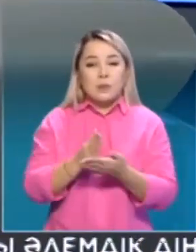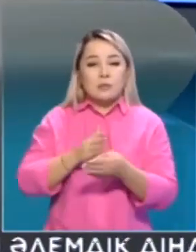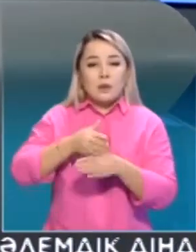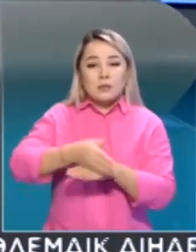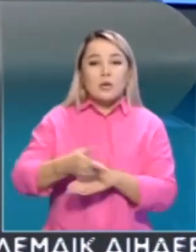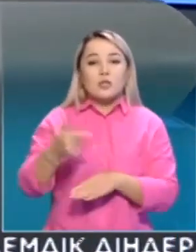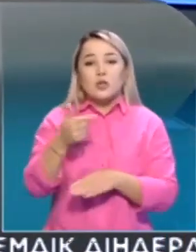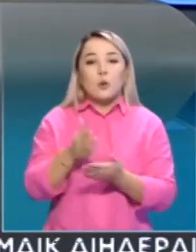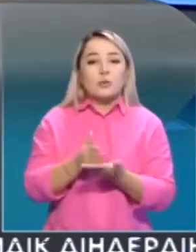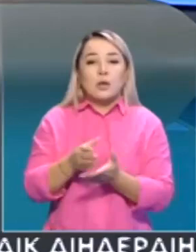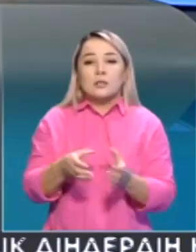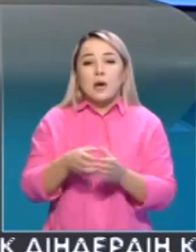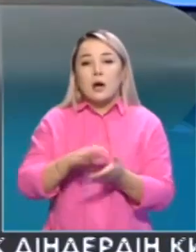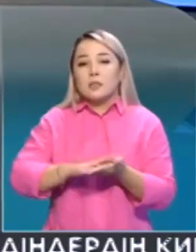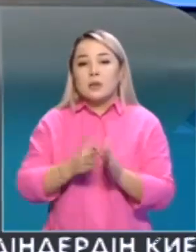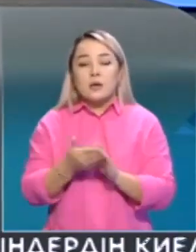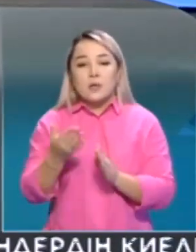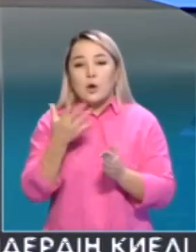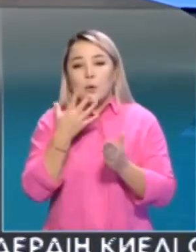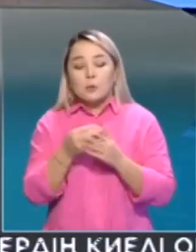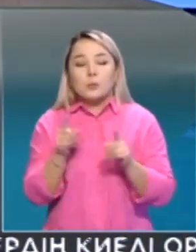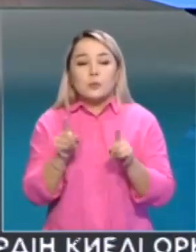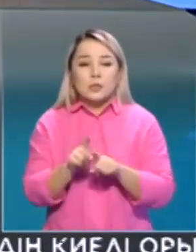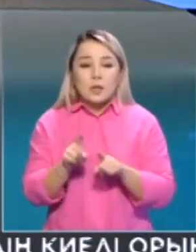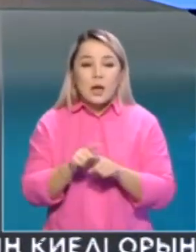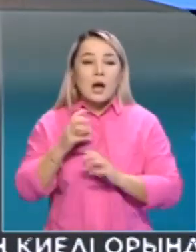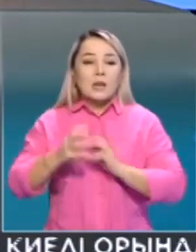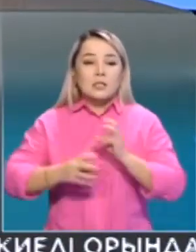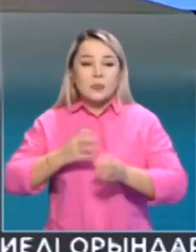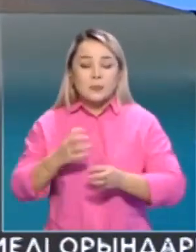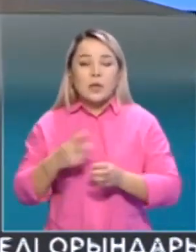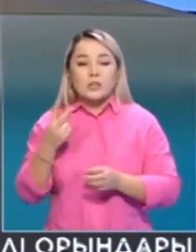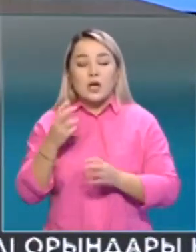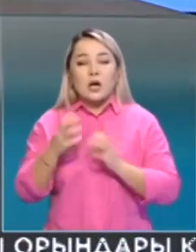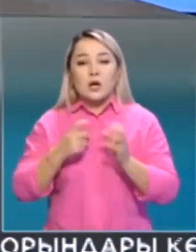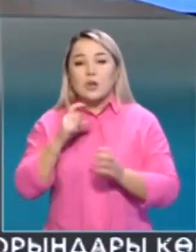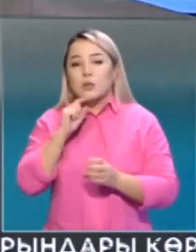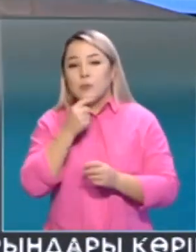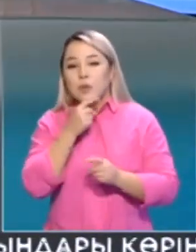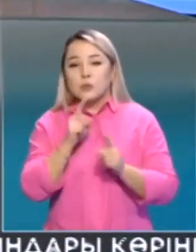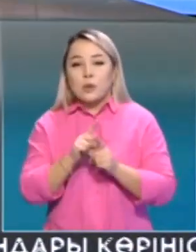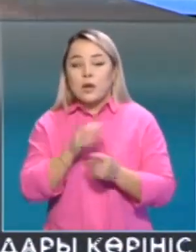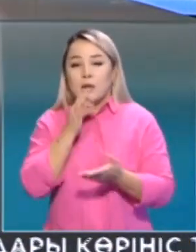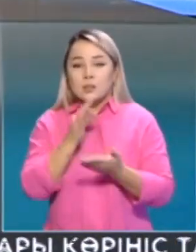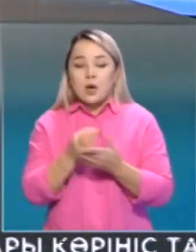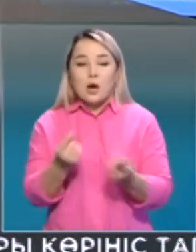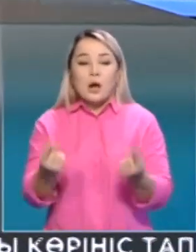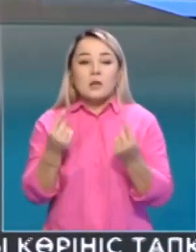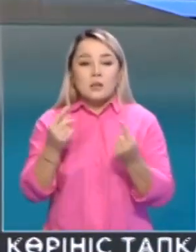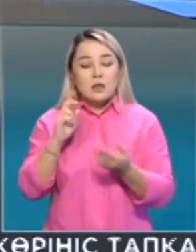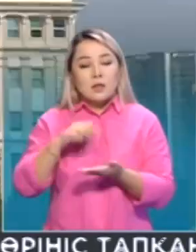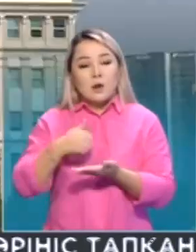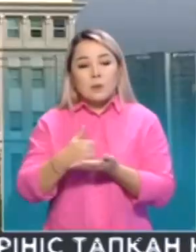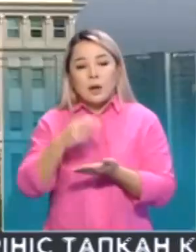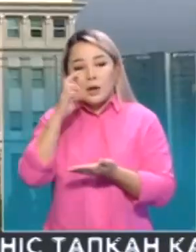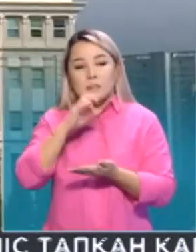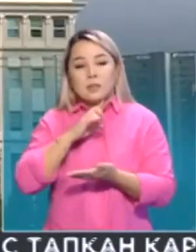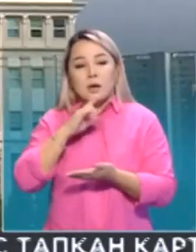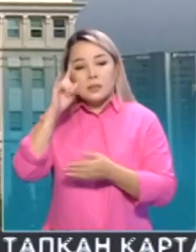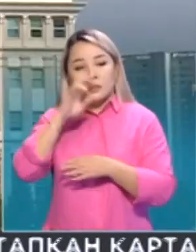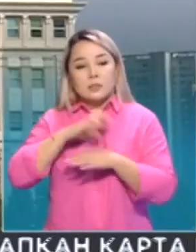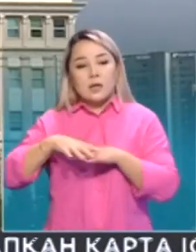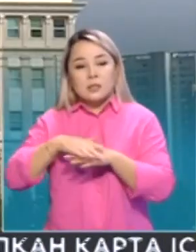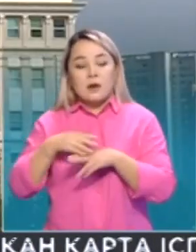Жаһандық геосаясаттағы ахуалы сансырап тұрған сәтте әлемнің екінші экономикасы саналатын алып ел басшысының Қазақ еліне ат басын